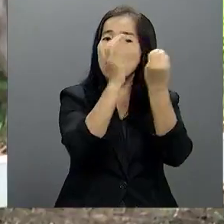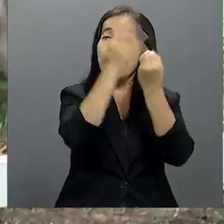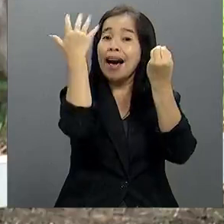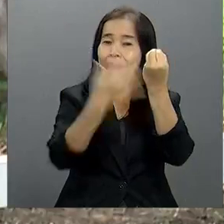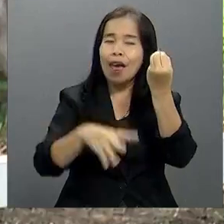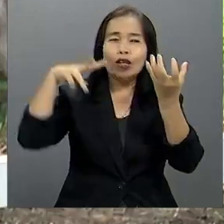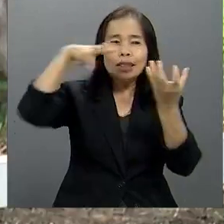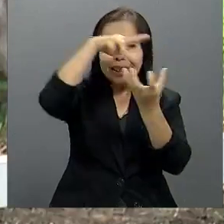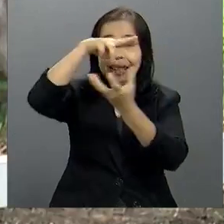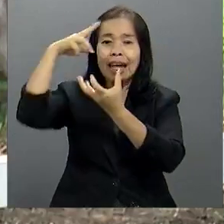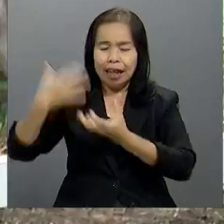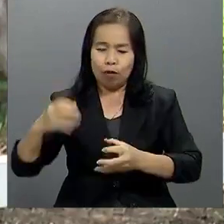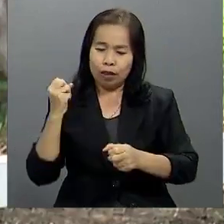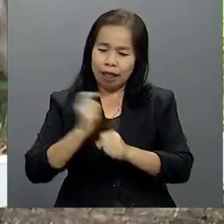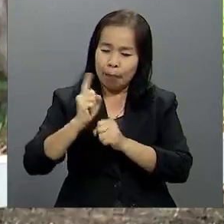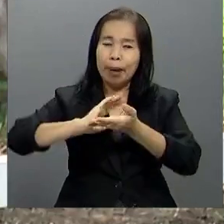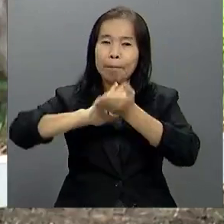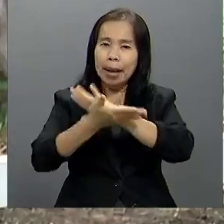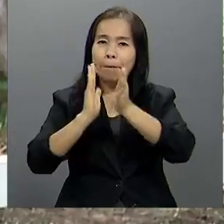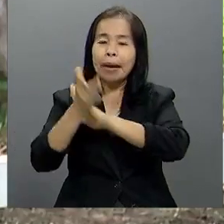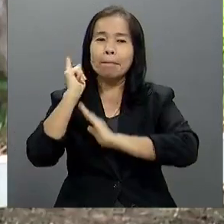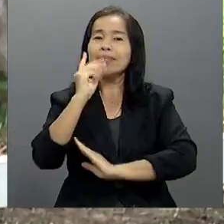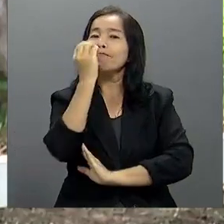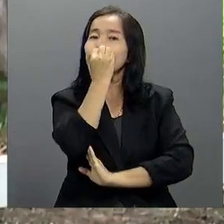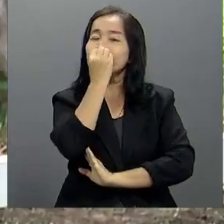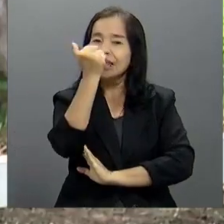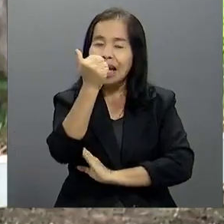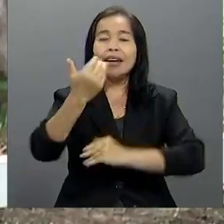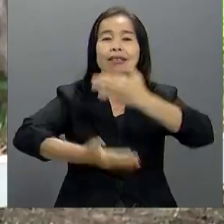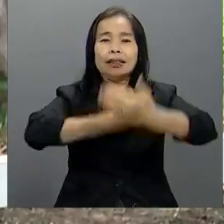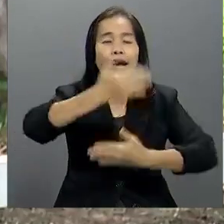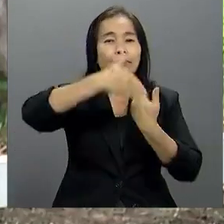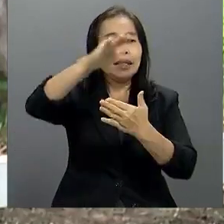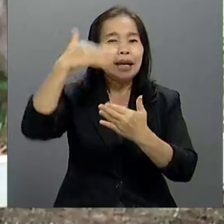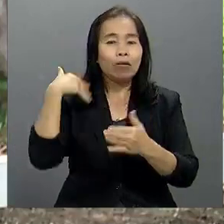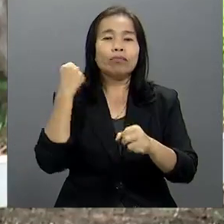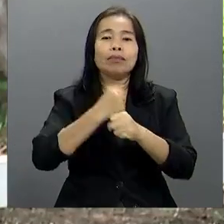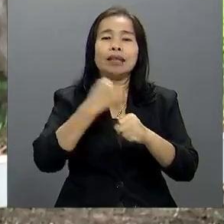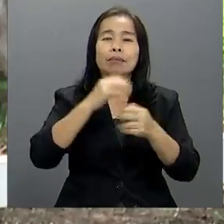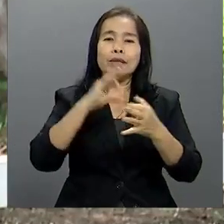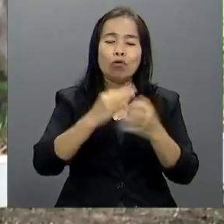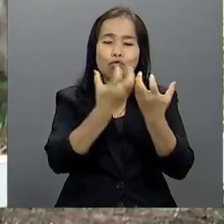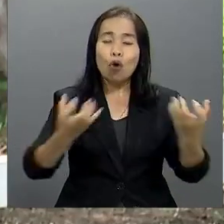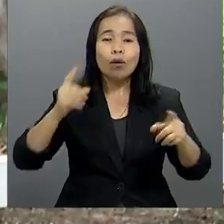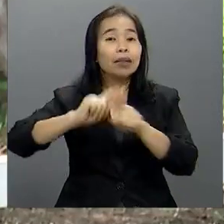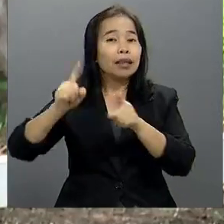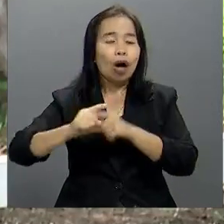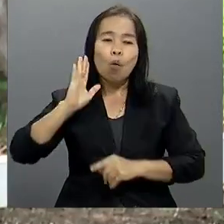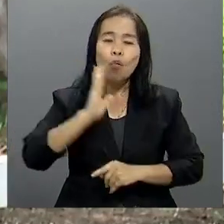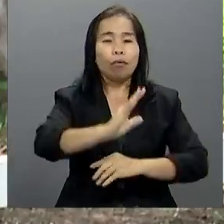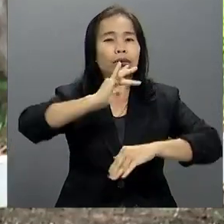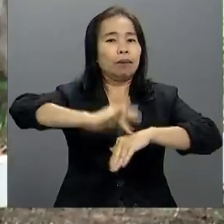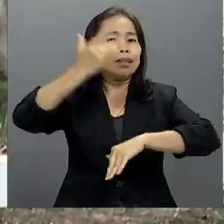เสริมขึ้นมาแล้วก็มีการขายมีการตลาดแล้วก็มีการผลิตแล้วก็เน้นใช้วัตถุดิบหรือทรัพยากรที่มีอยู่ในหมู่บ้านให้ม